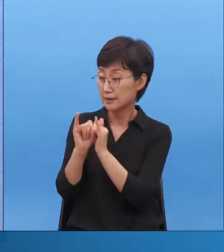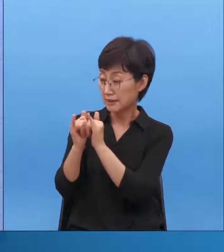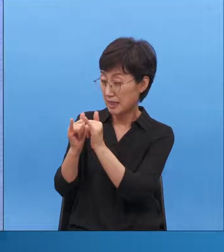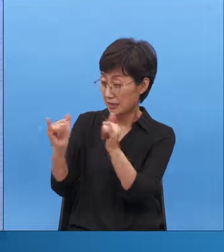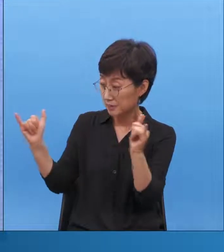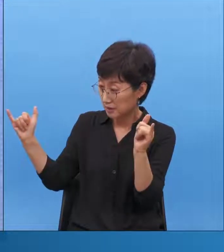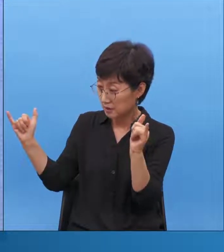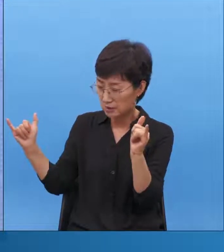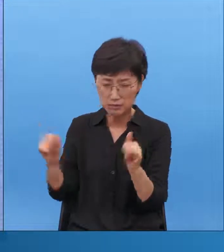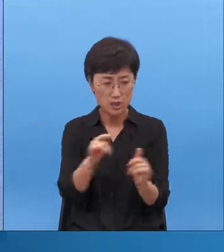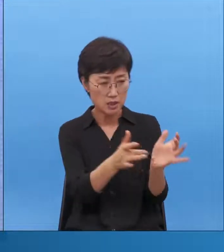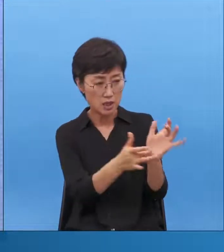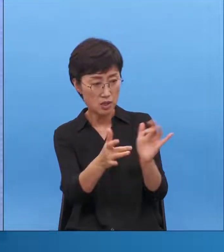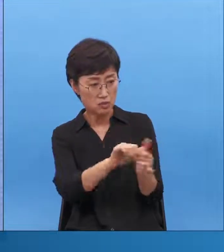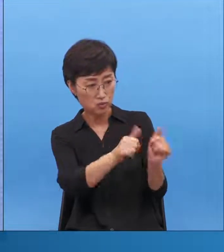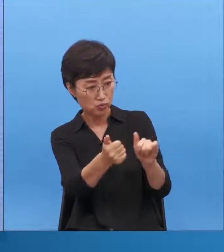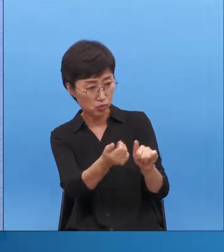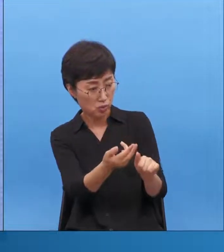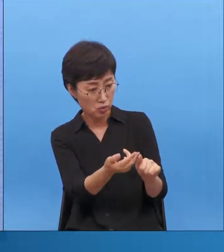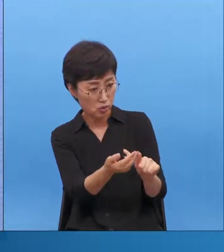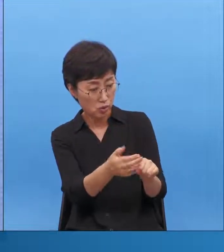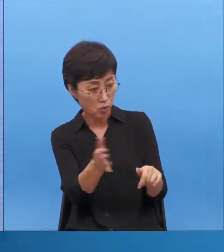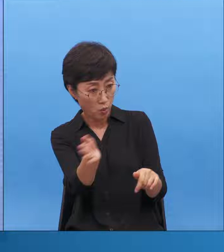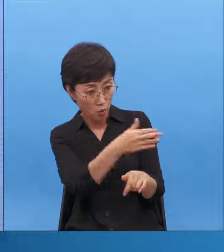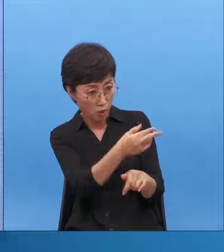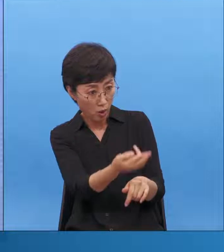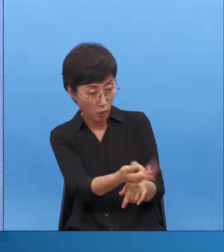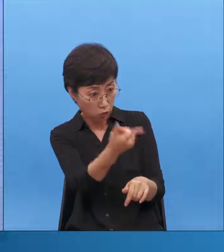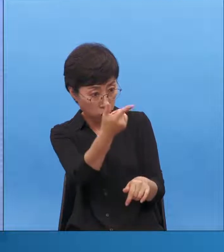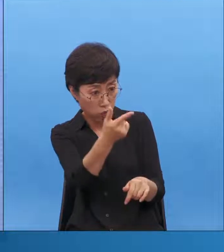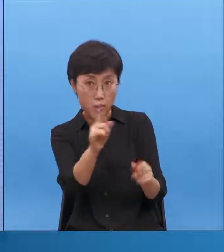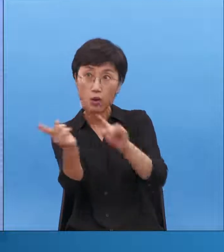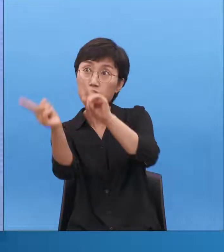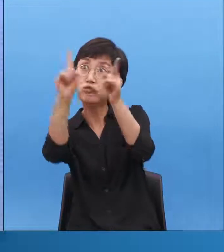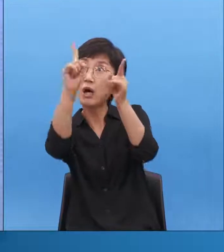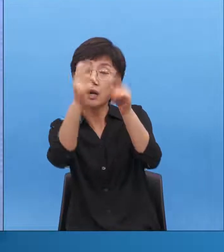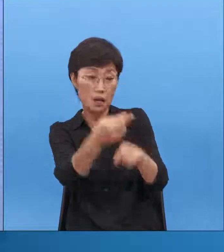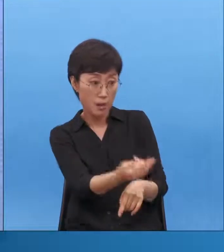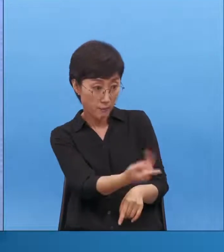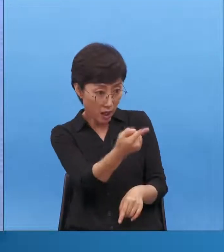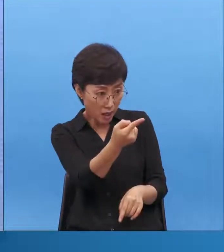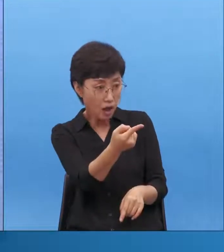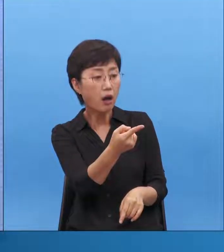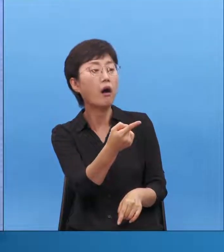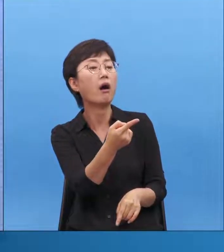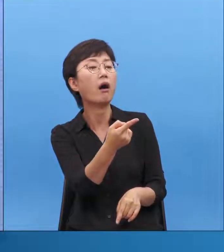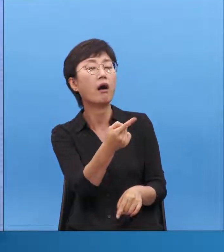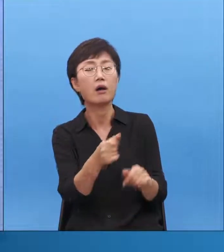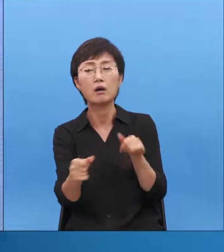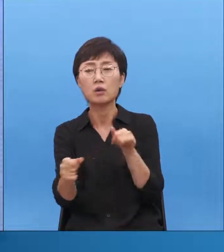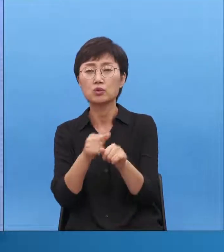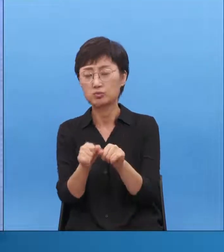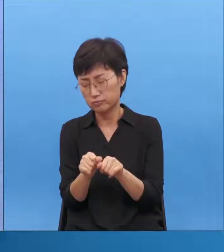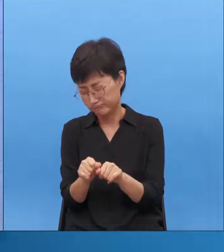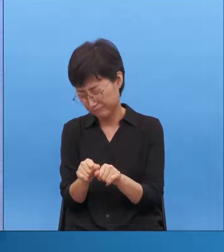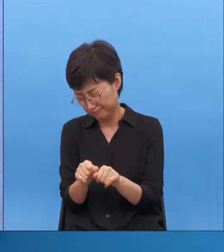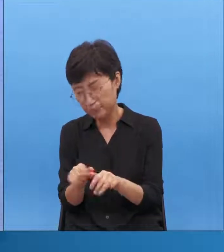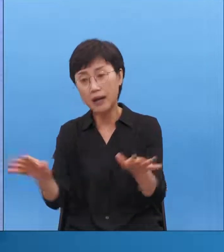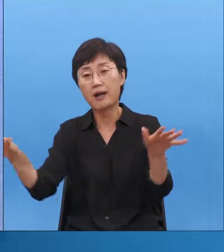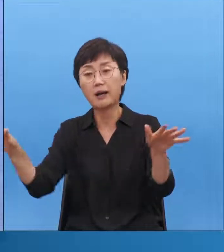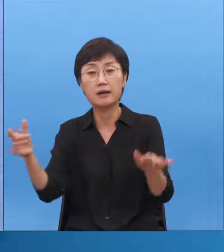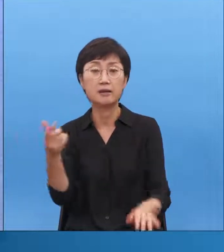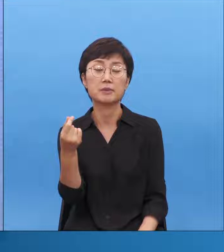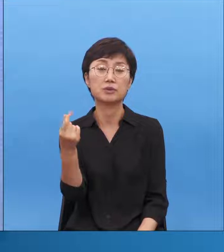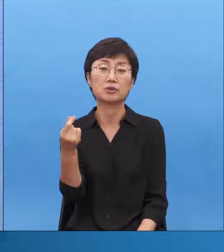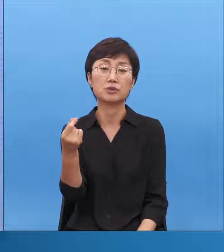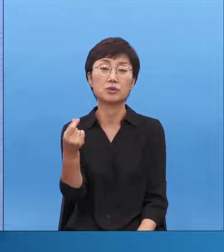배우게 되는 And 거예요. age by age, many individuals arose and they learned many things from there. 이 역할을 아리마대 요셉이 한 겁니다. And this role was taken by Joseph of 우리가